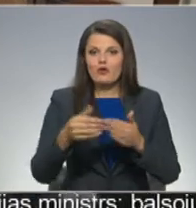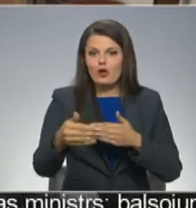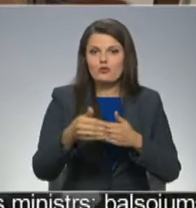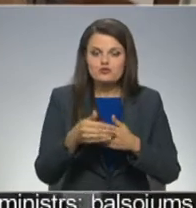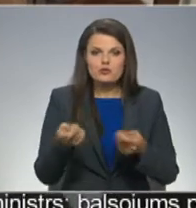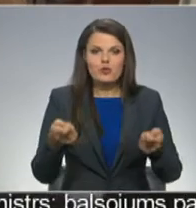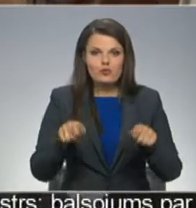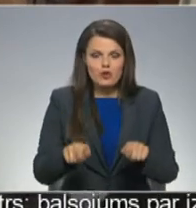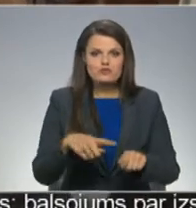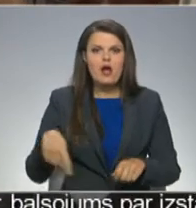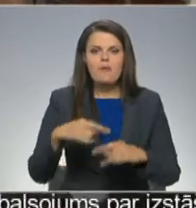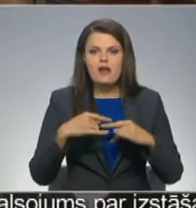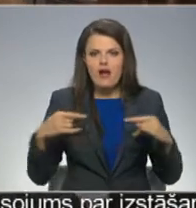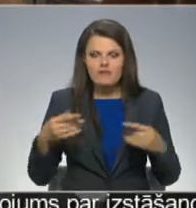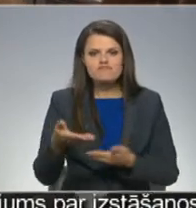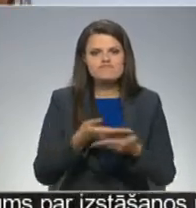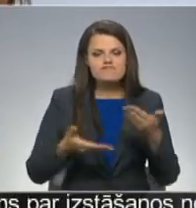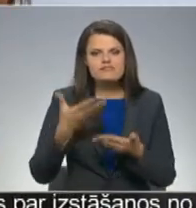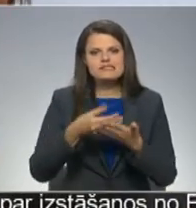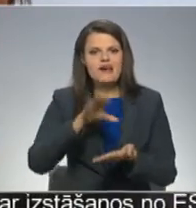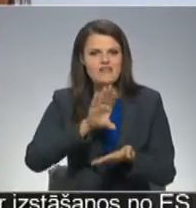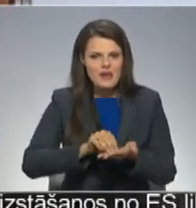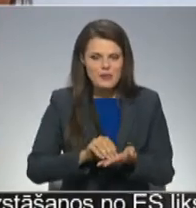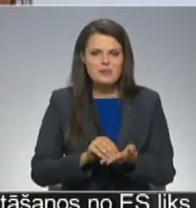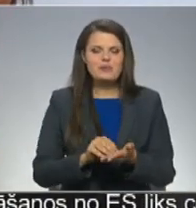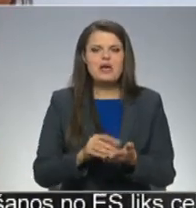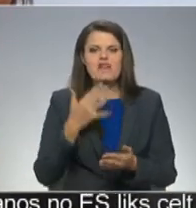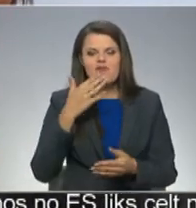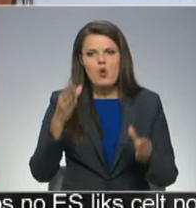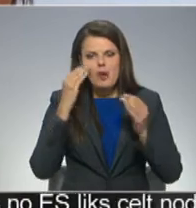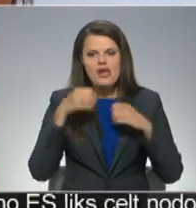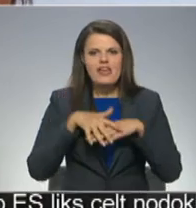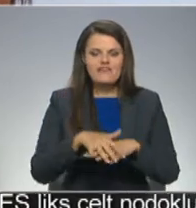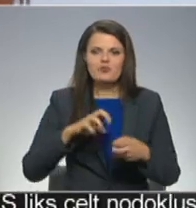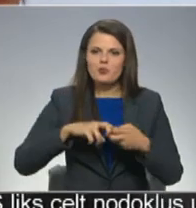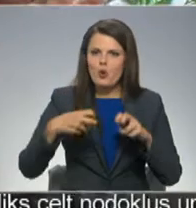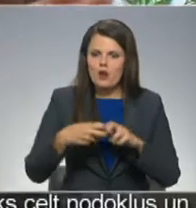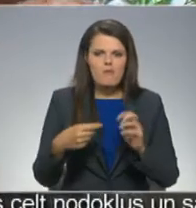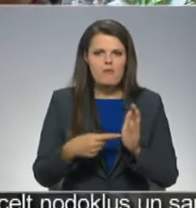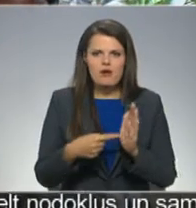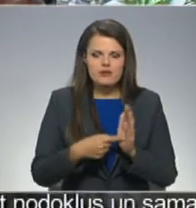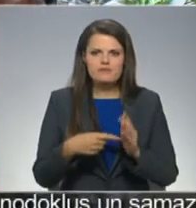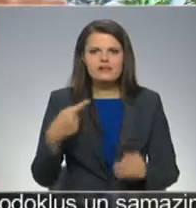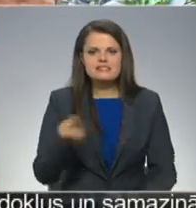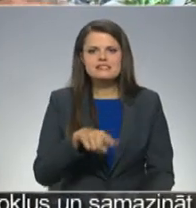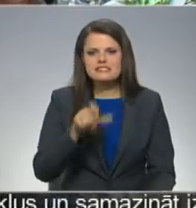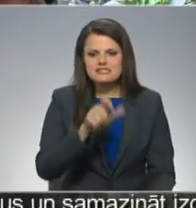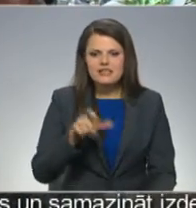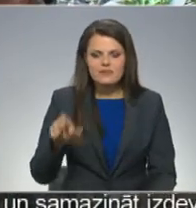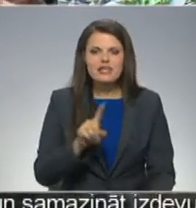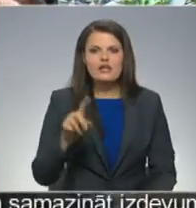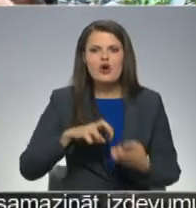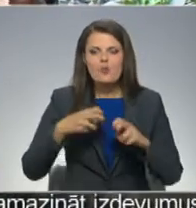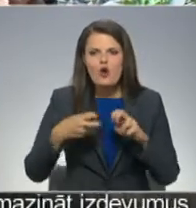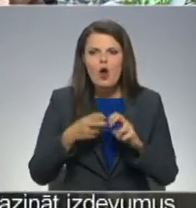un pie apaļā galda dalībnieki dalījās ar savu pieredzi, valodas apgūšanas un integrācijas problēmām. Citautiešiem ir tā problēma,